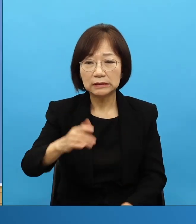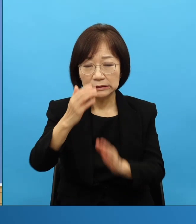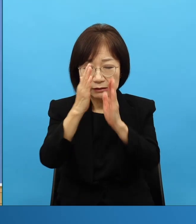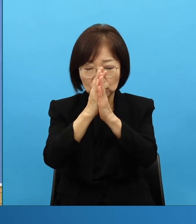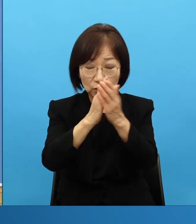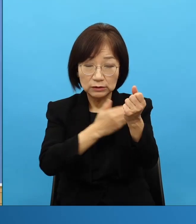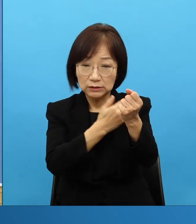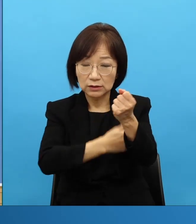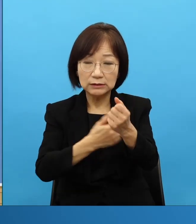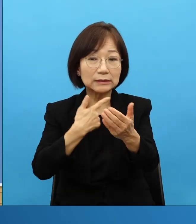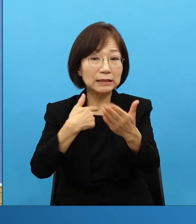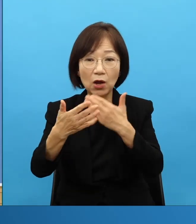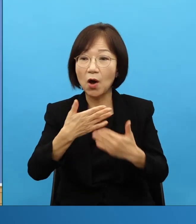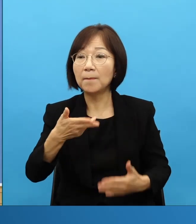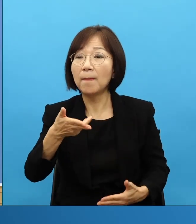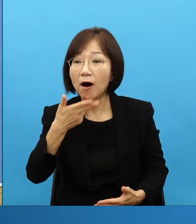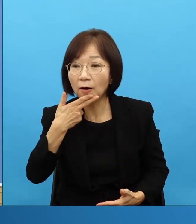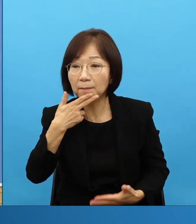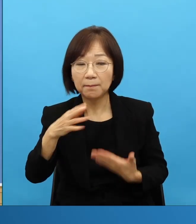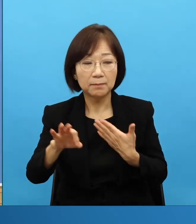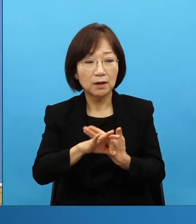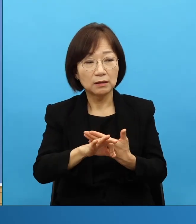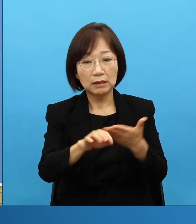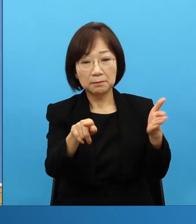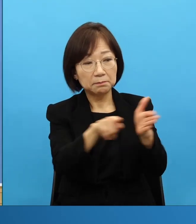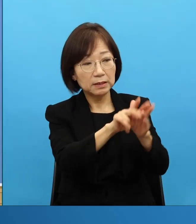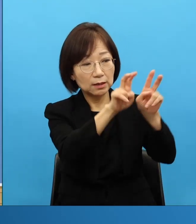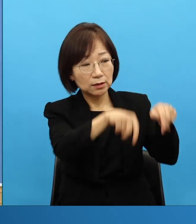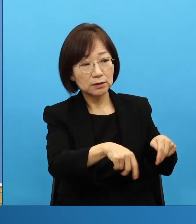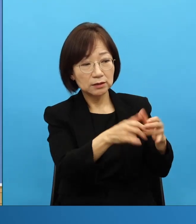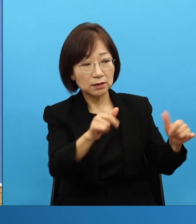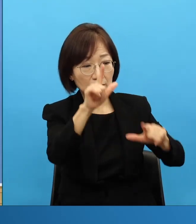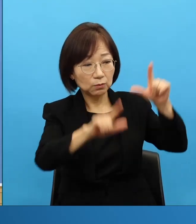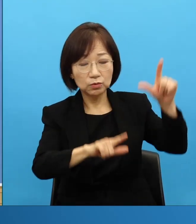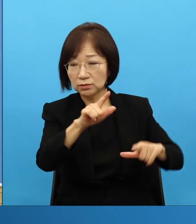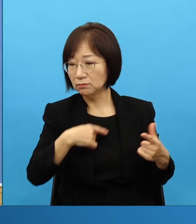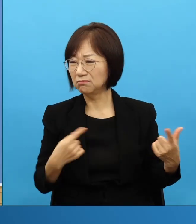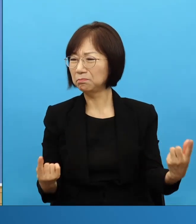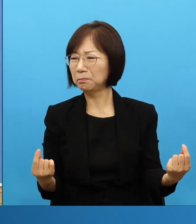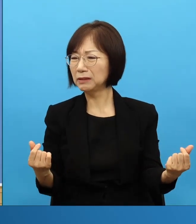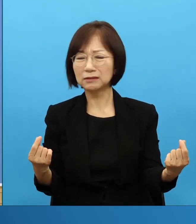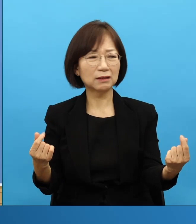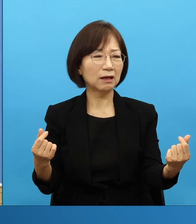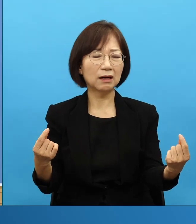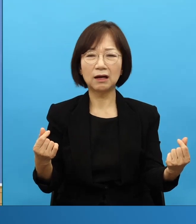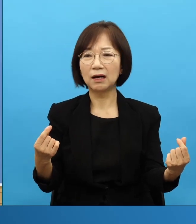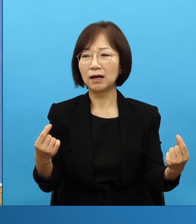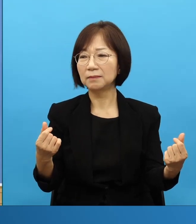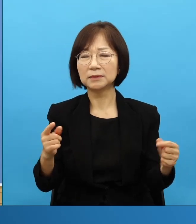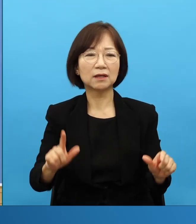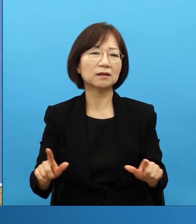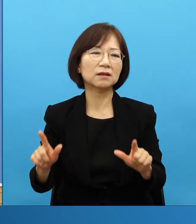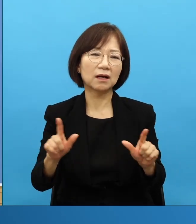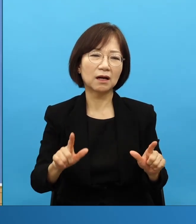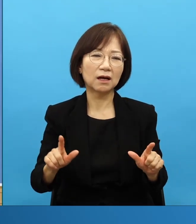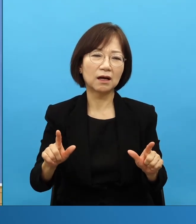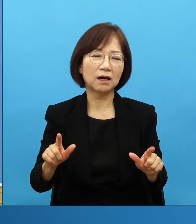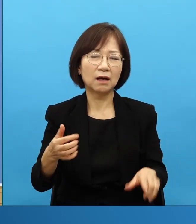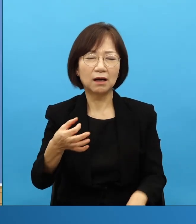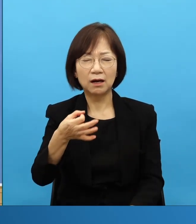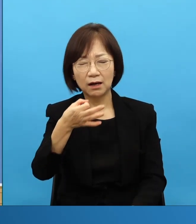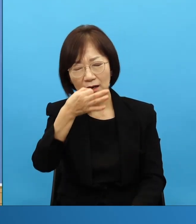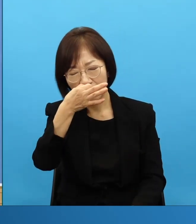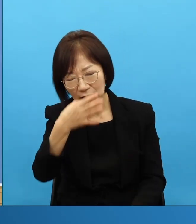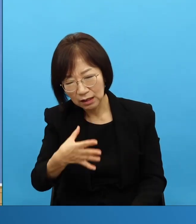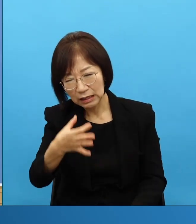모르니 불신자처럼 살아야 되는 거예요. And you who are the children of light, because you do not think of this or know this, you have to go out into the world and live like 얼마나 unbelievers. 힘들겠어요. Then